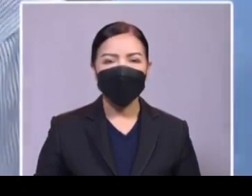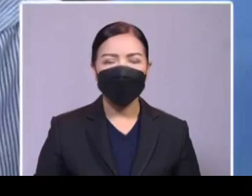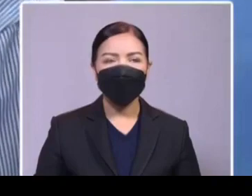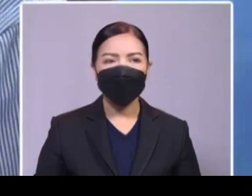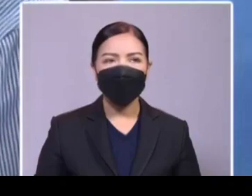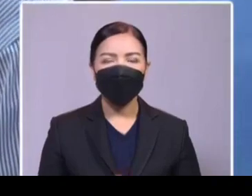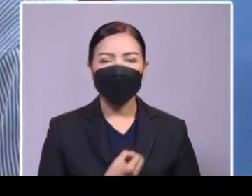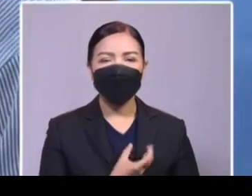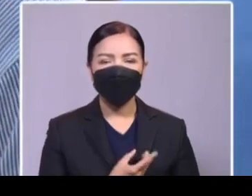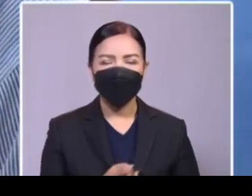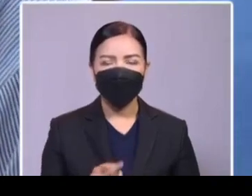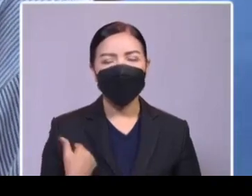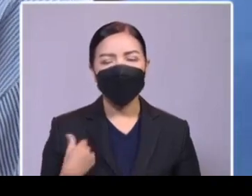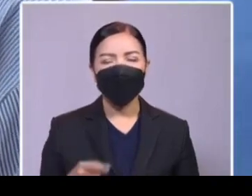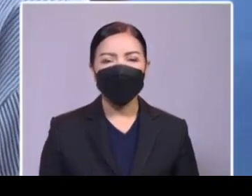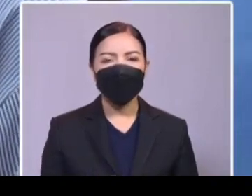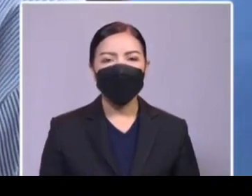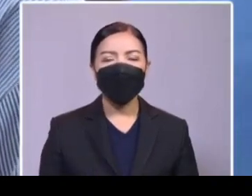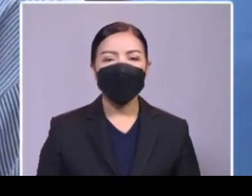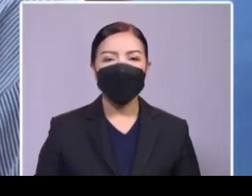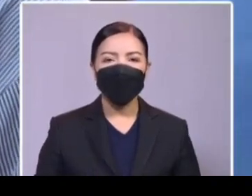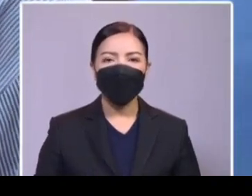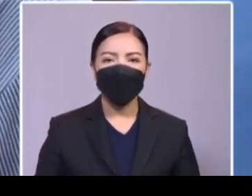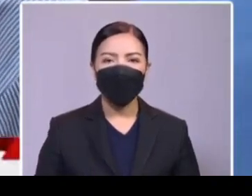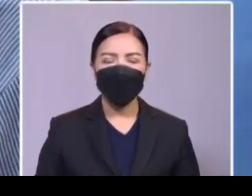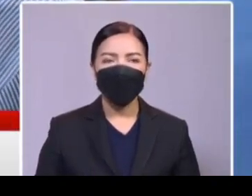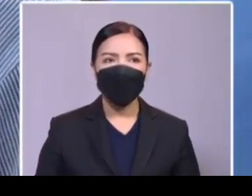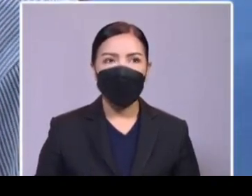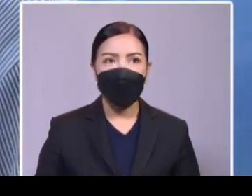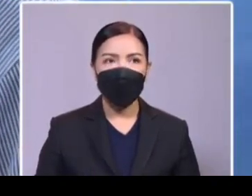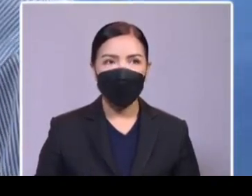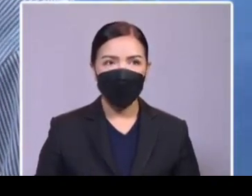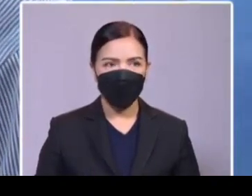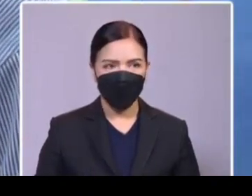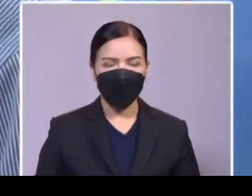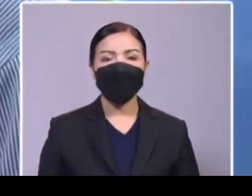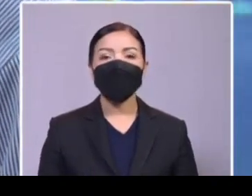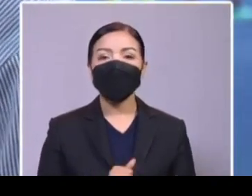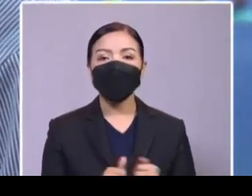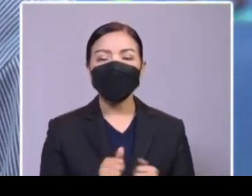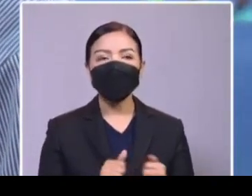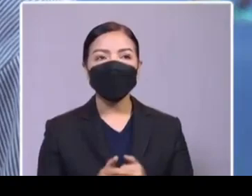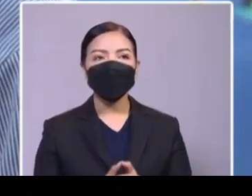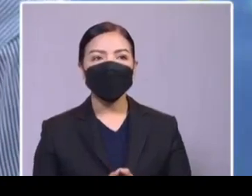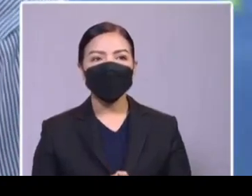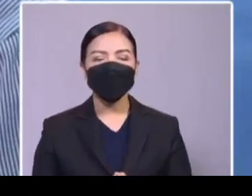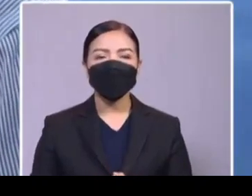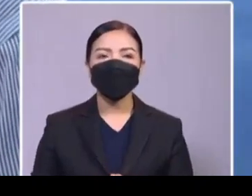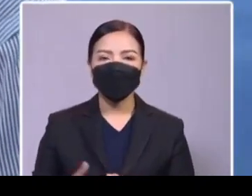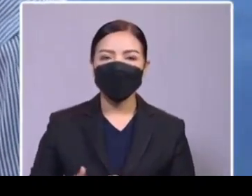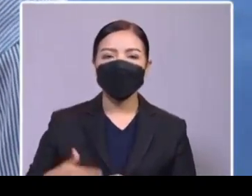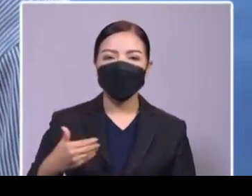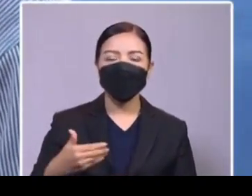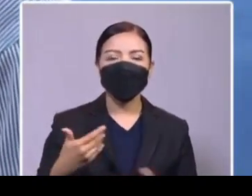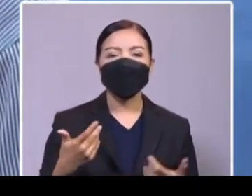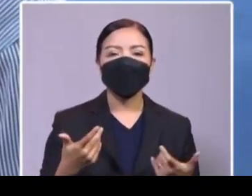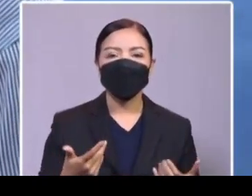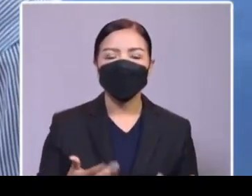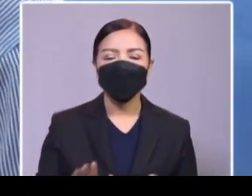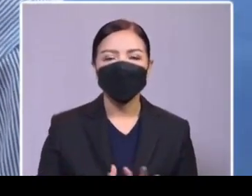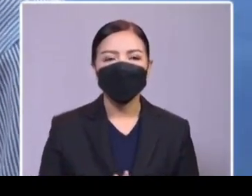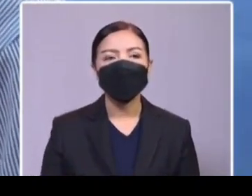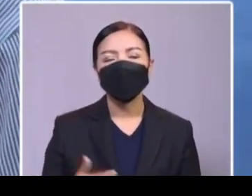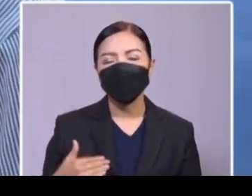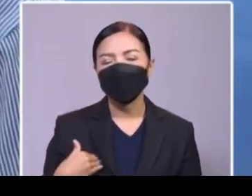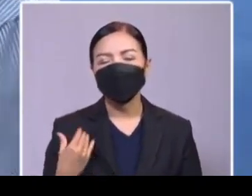ตื่นเต้นเหมือนกันครับคิดว่าหลังจากการประกวดหรือว่าในประกวดหรือหลังจากการประกวดเสร็จน่าจะ